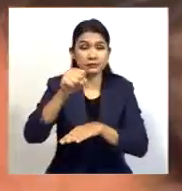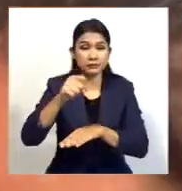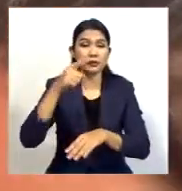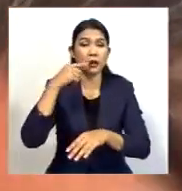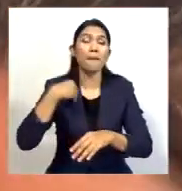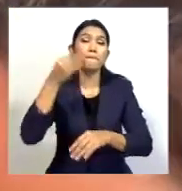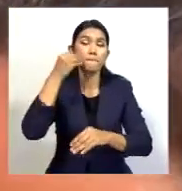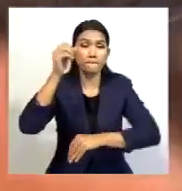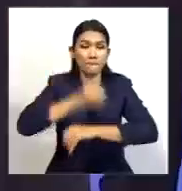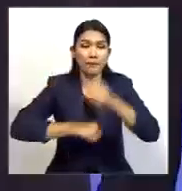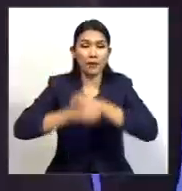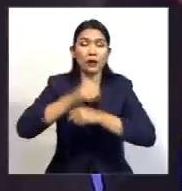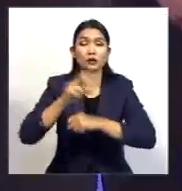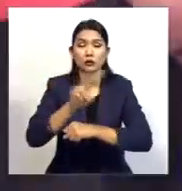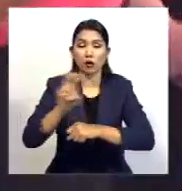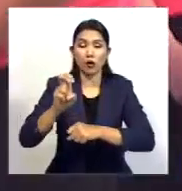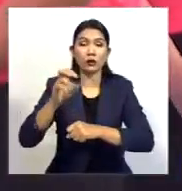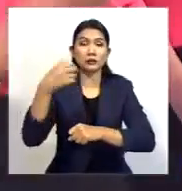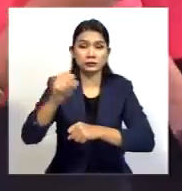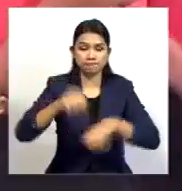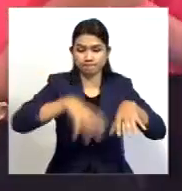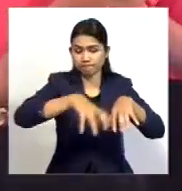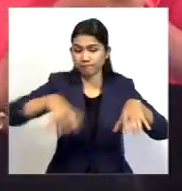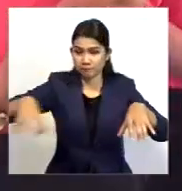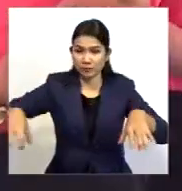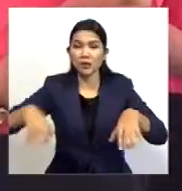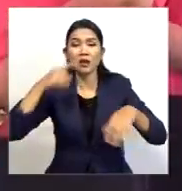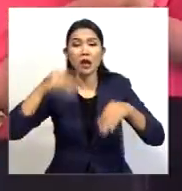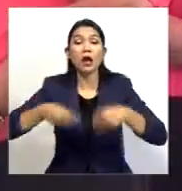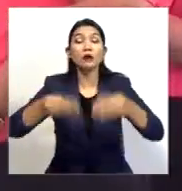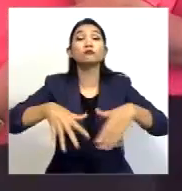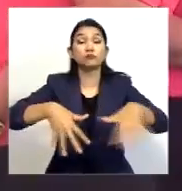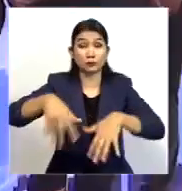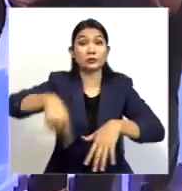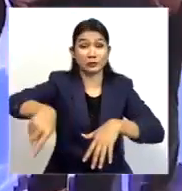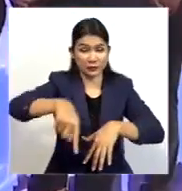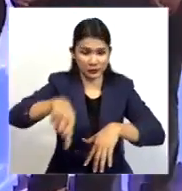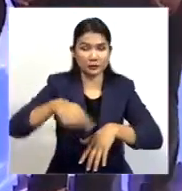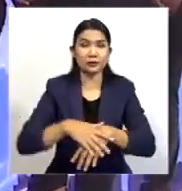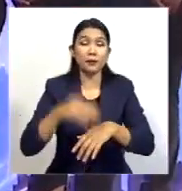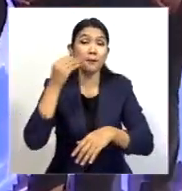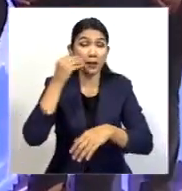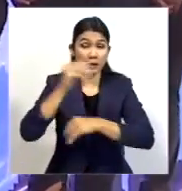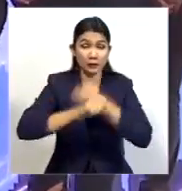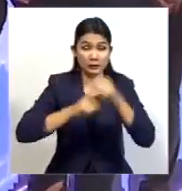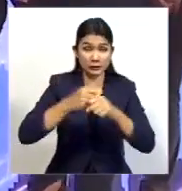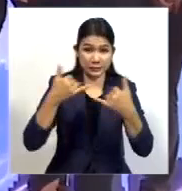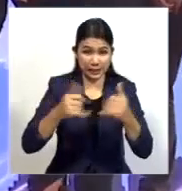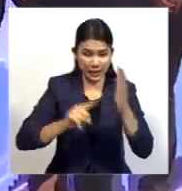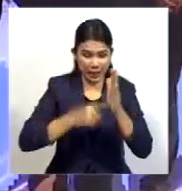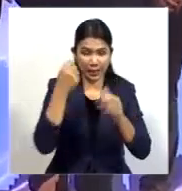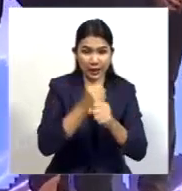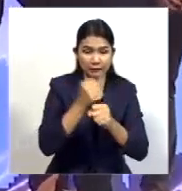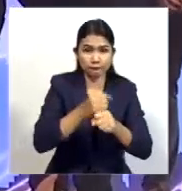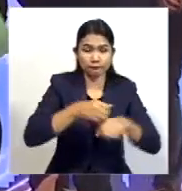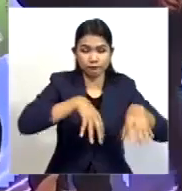วน210หลังให้แก่ผู้แทนชุมชนประชาร่วมใจ2ส่วนการก่อสร้างบ้านจะเริ่มสร้างเฟสแรกจำนวน